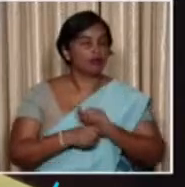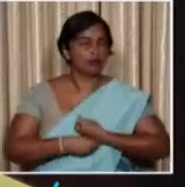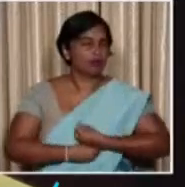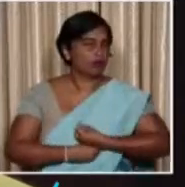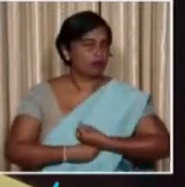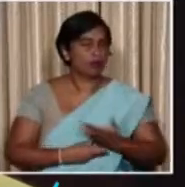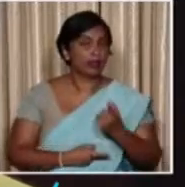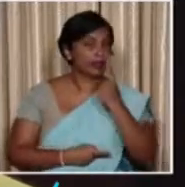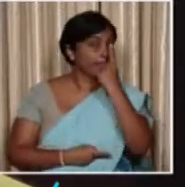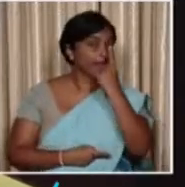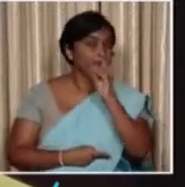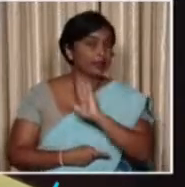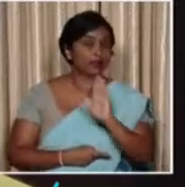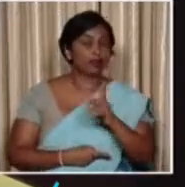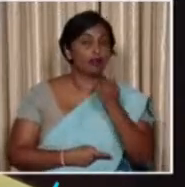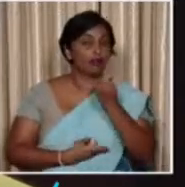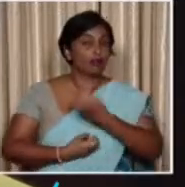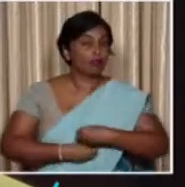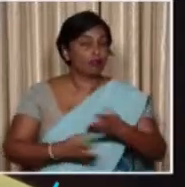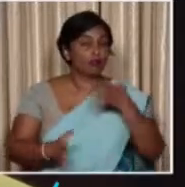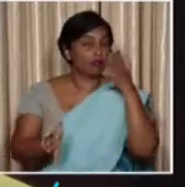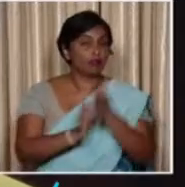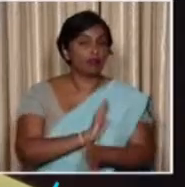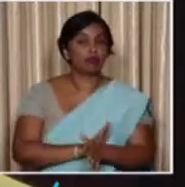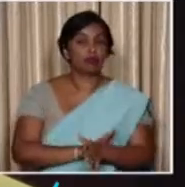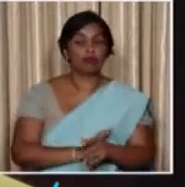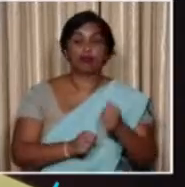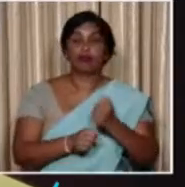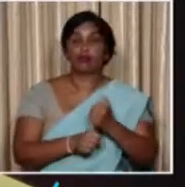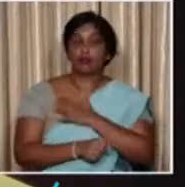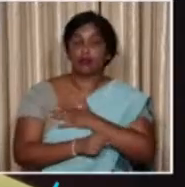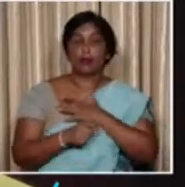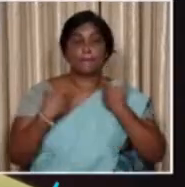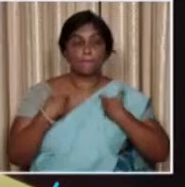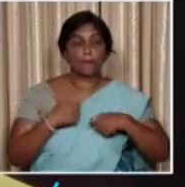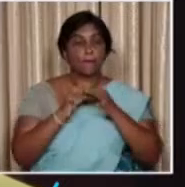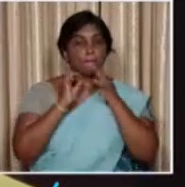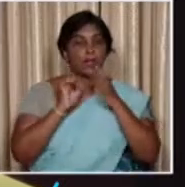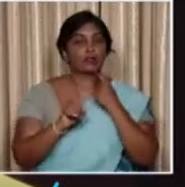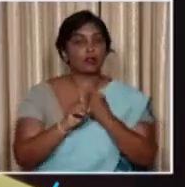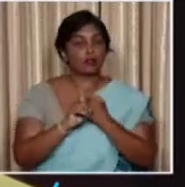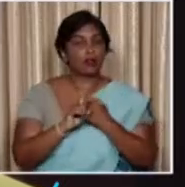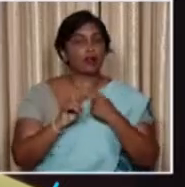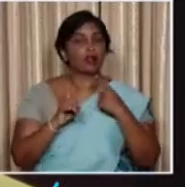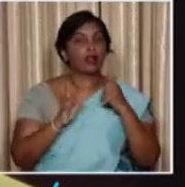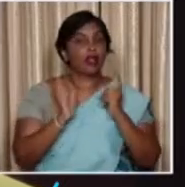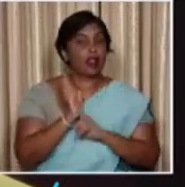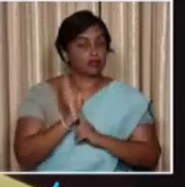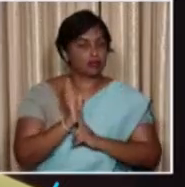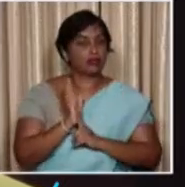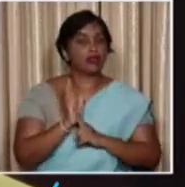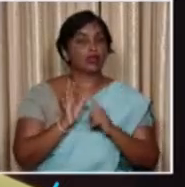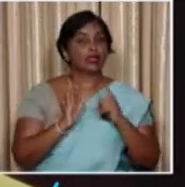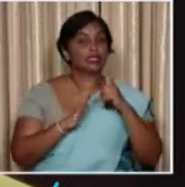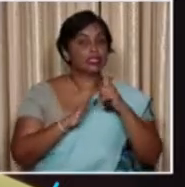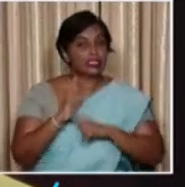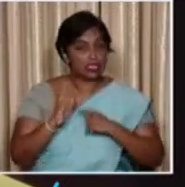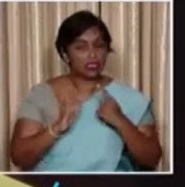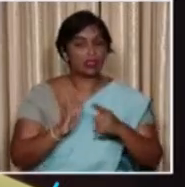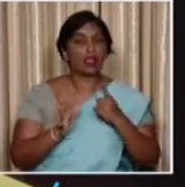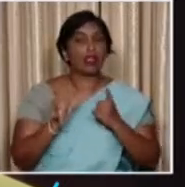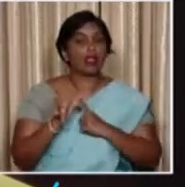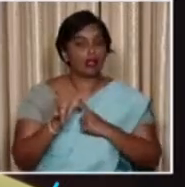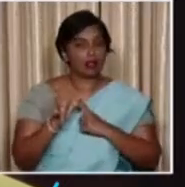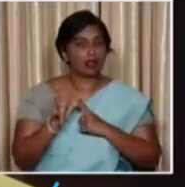ඝාතකයින් එක්කෙනෙක් නෙවෙයි, ආර්ථික ඝාතකයෝ ගෝඨාභය, මහින්ද, බැසිල්, කබ්‍රල්, WD ලක්ෂ්මන්, PB ජයසුන්දර